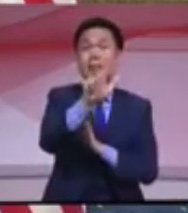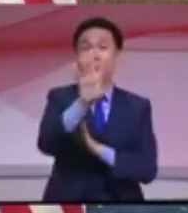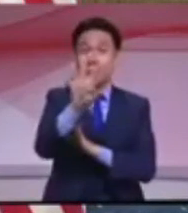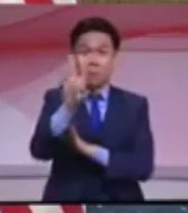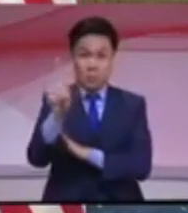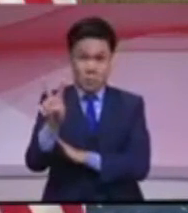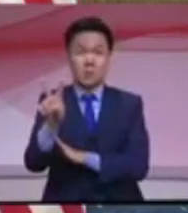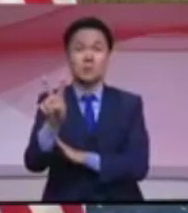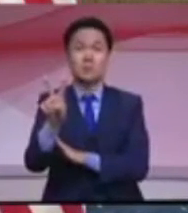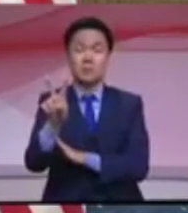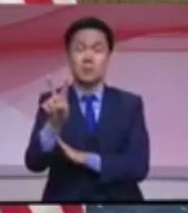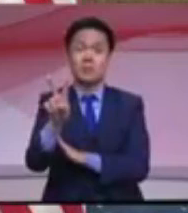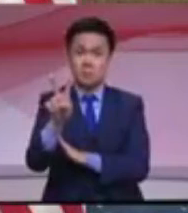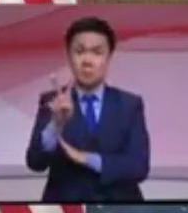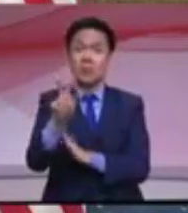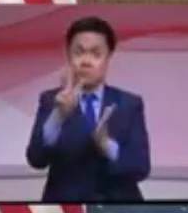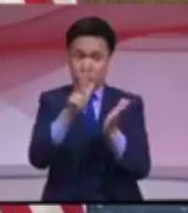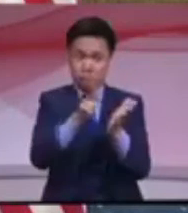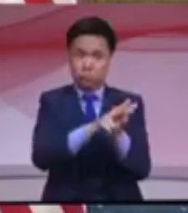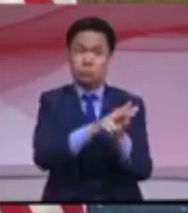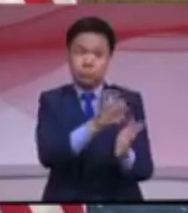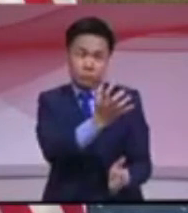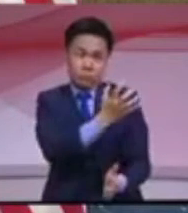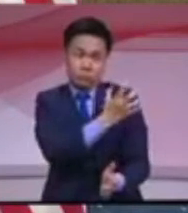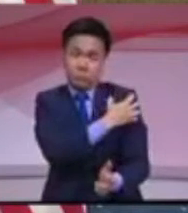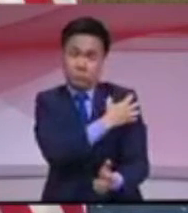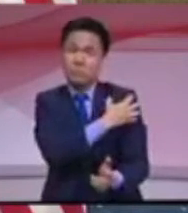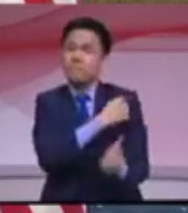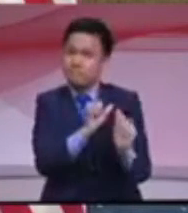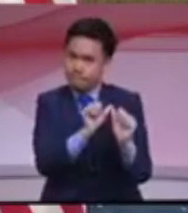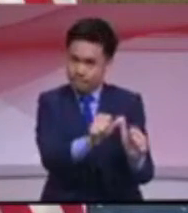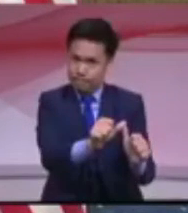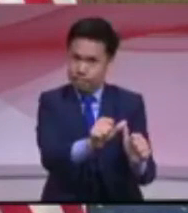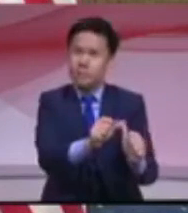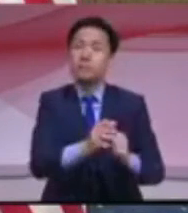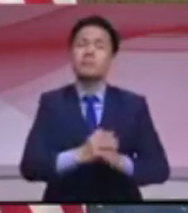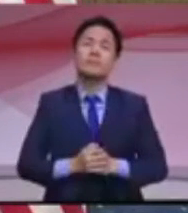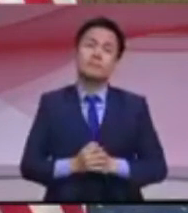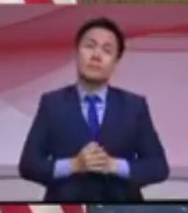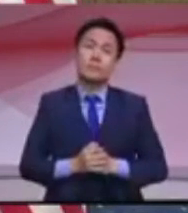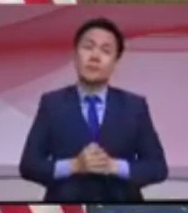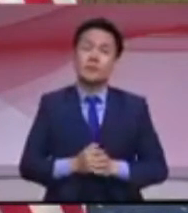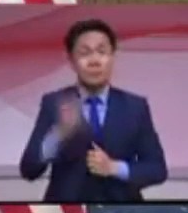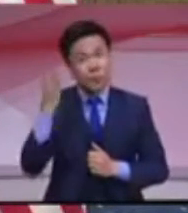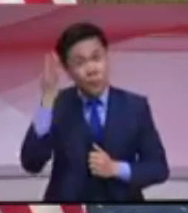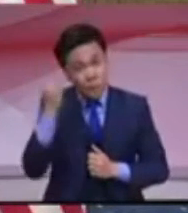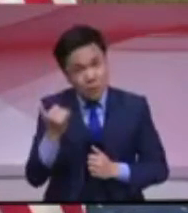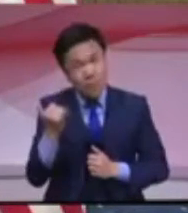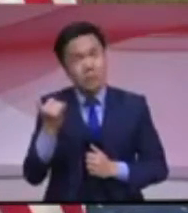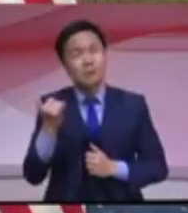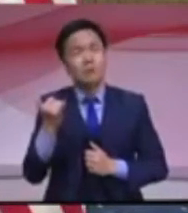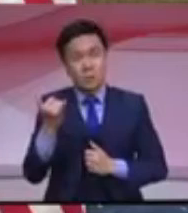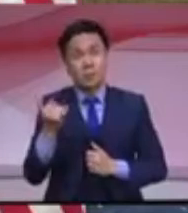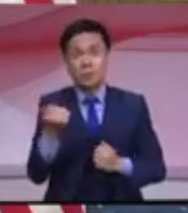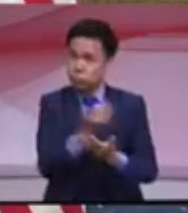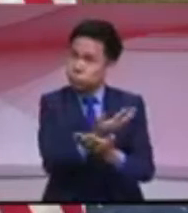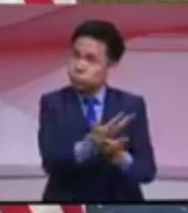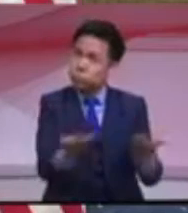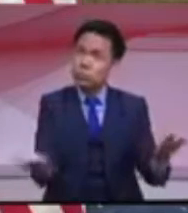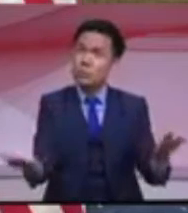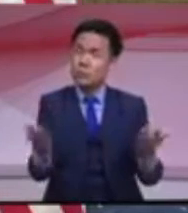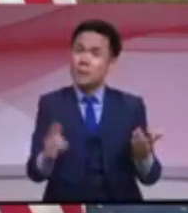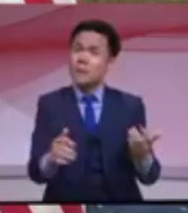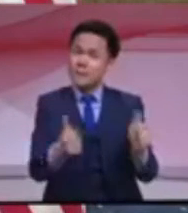342 masih boleh diambil Hai ini adalah untuk memastikan semua PH